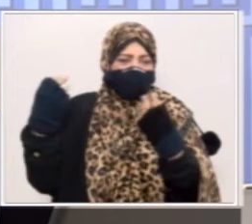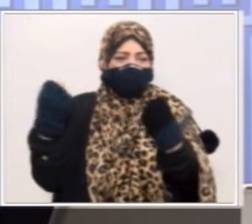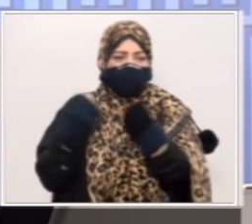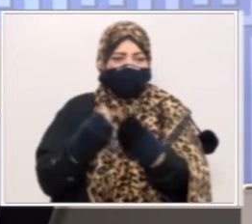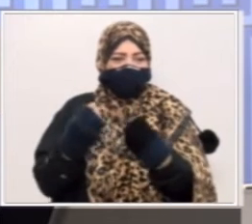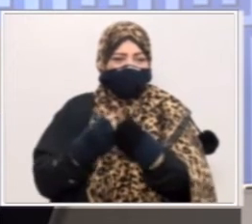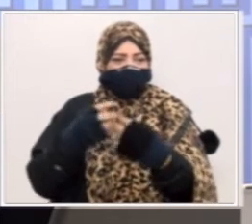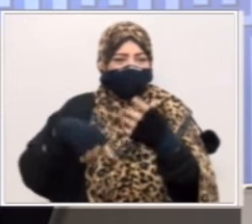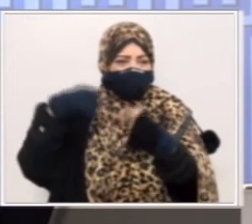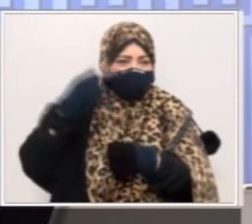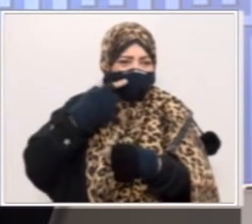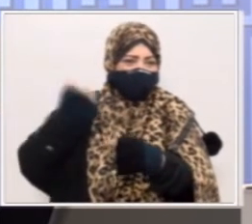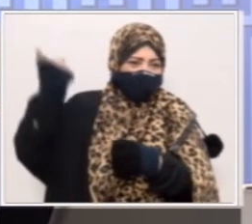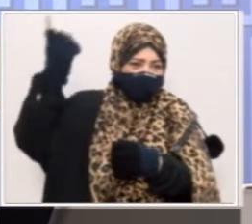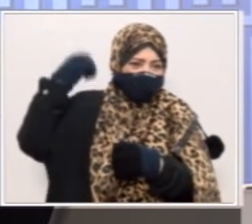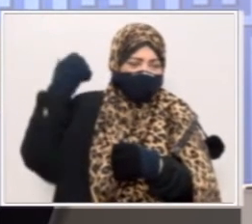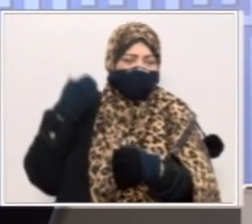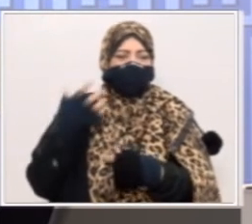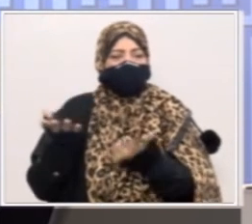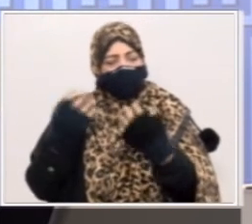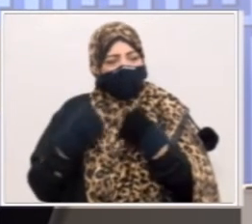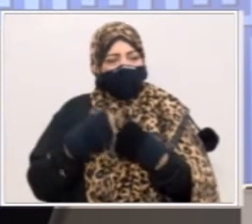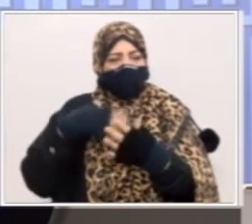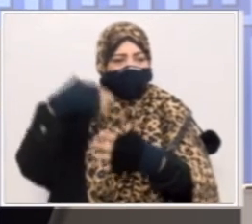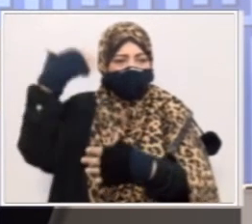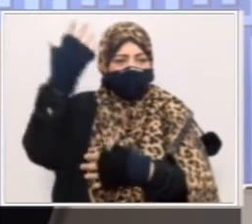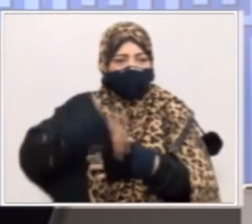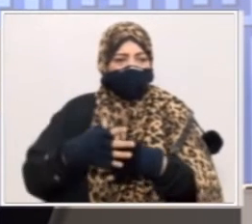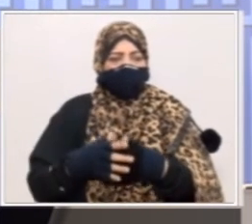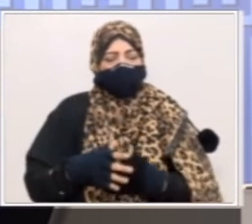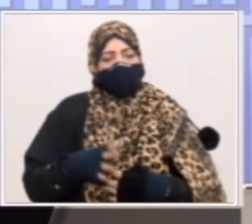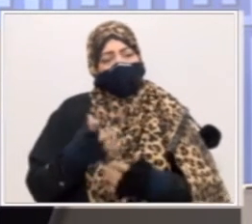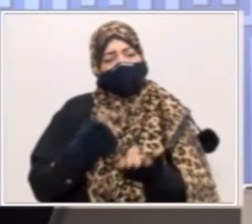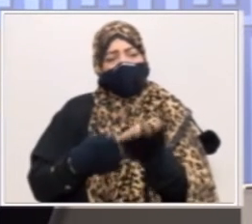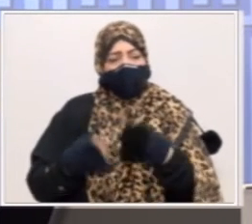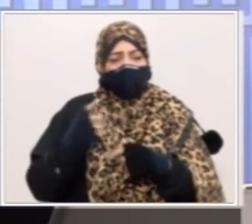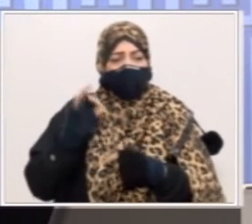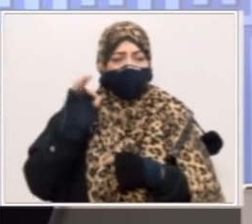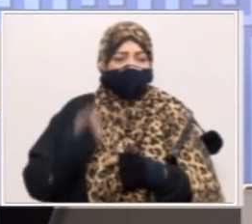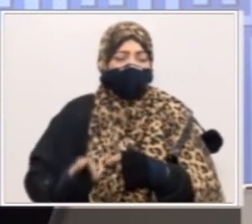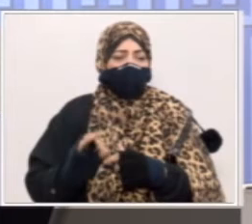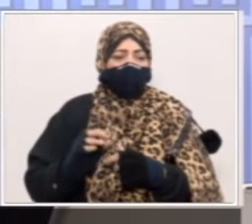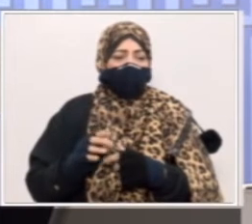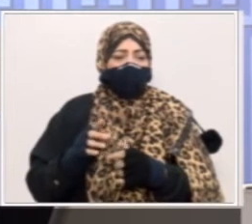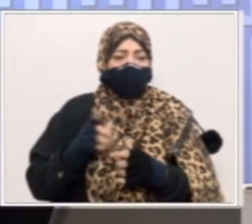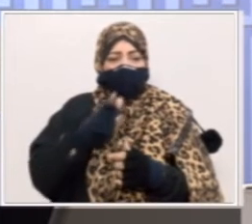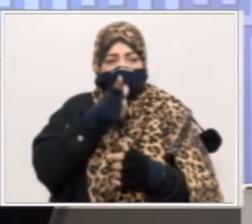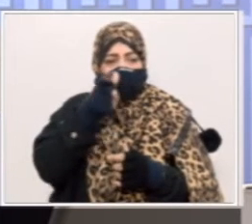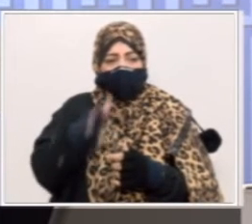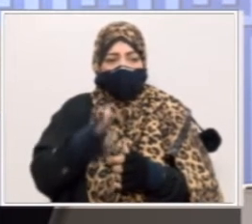عليه. وباعتبار هذا الأمر مبني على القول بقضاء رمضان أنه مبني على